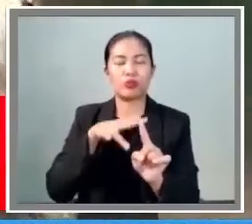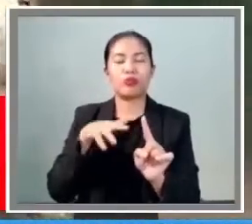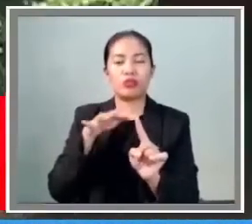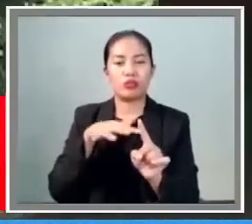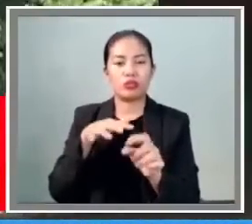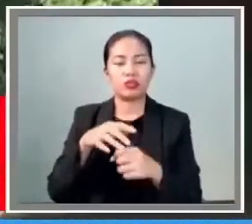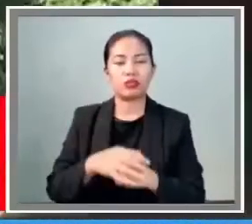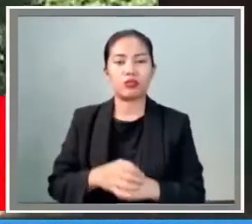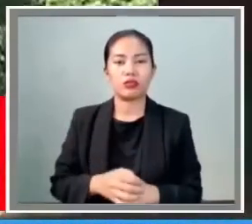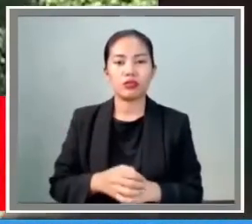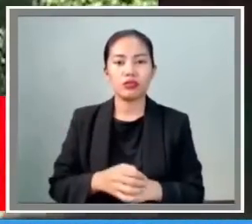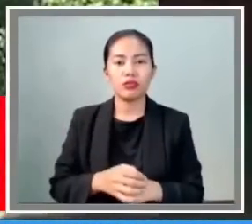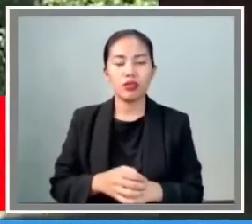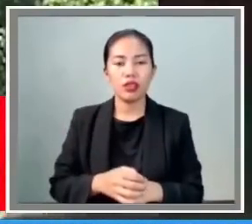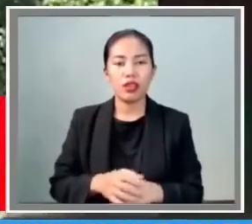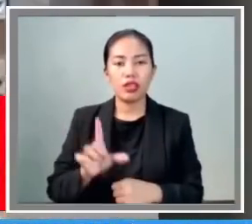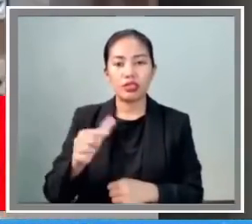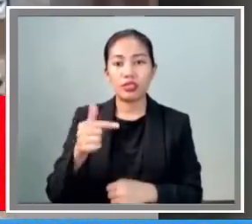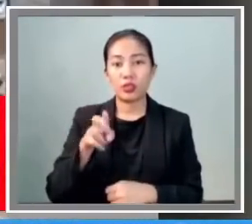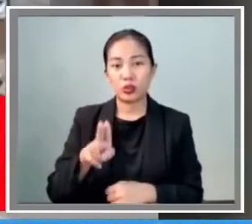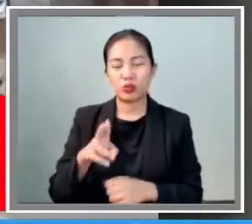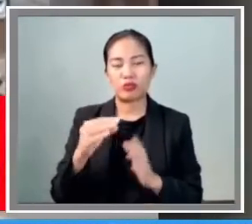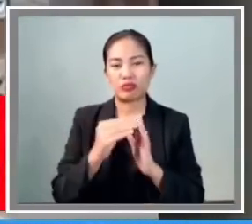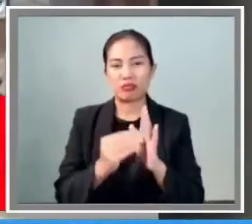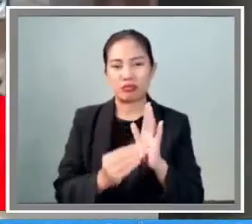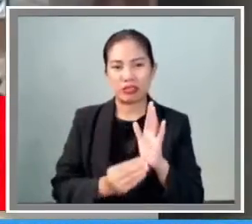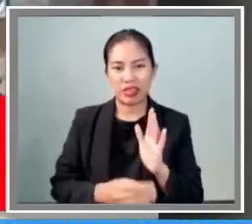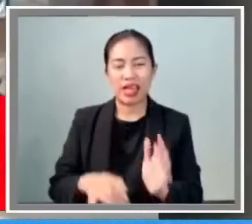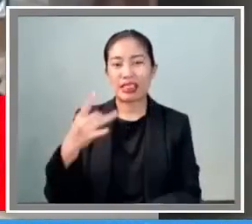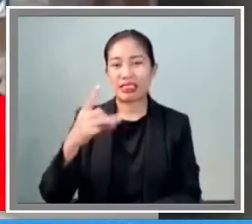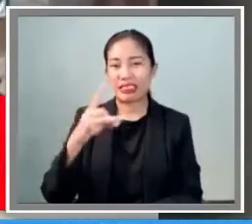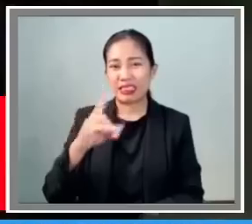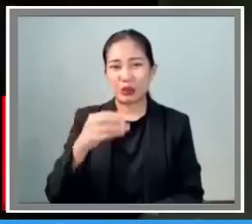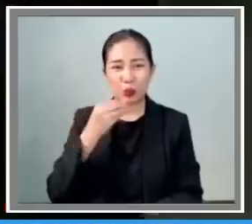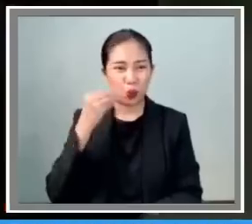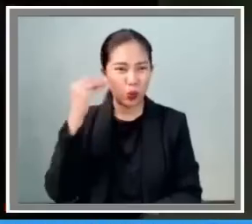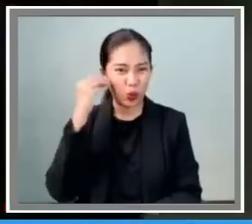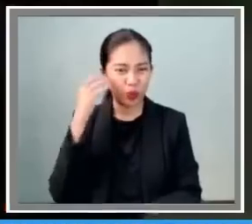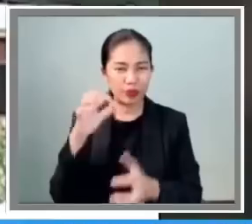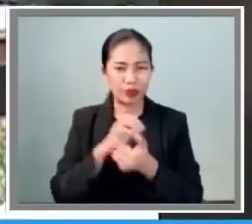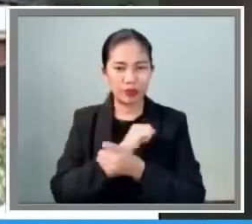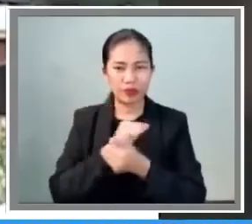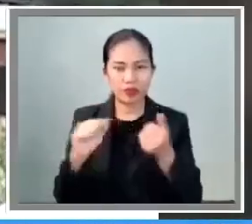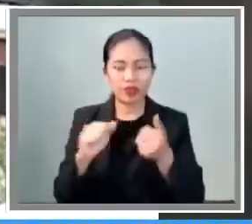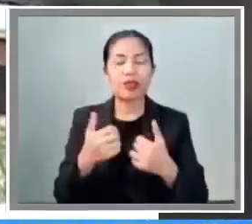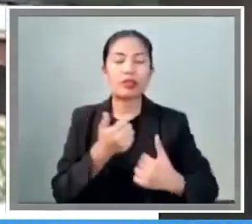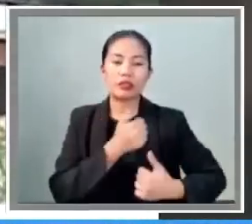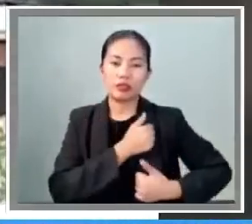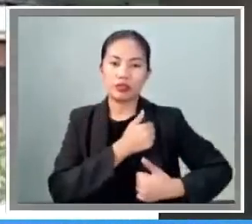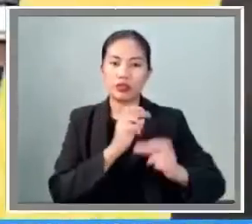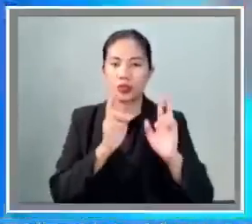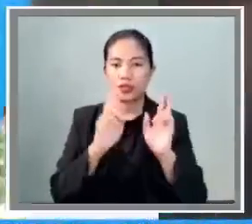nasa lingong bahay ang nasira handa namang magbigay ng tulong ang army sa mga apektadong